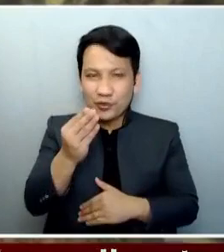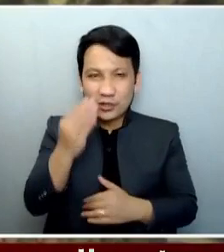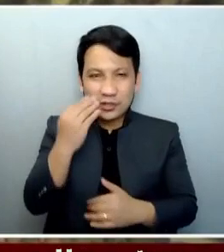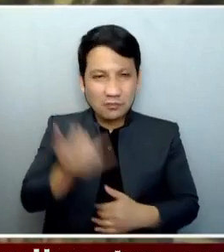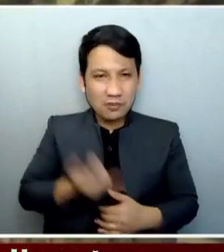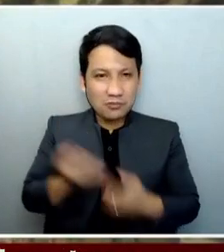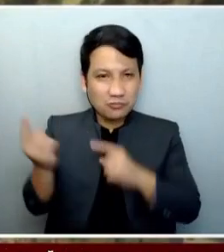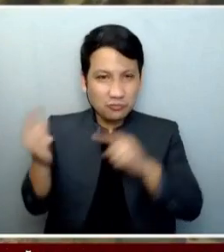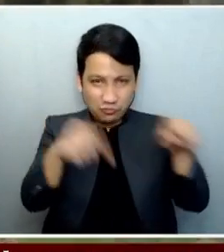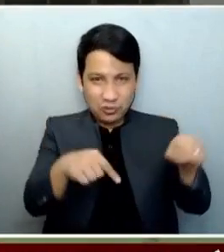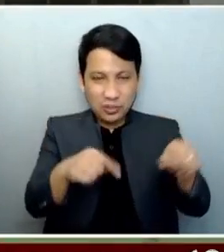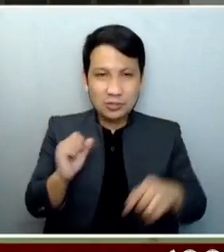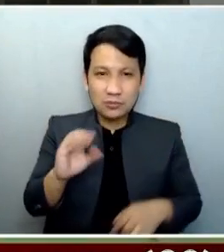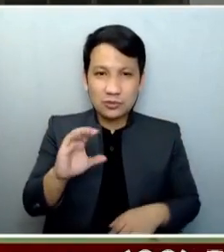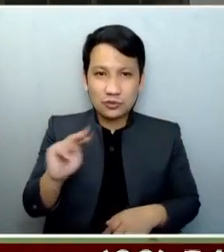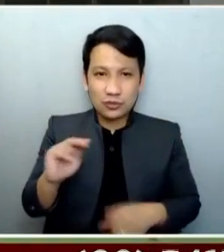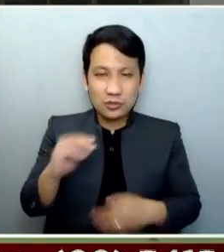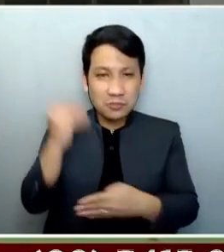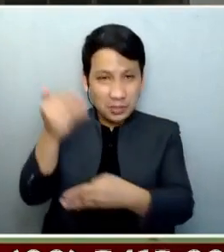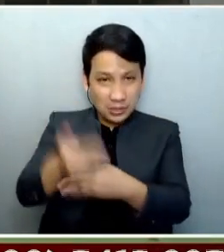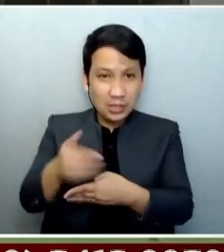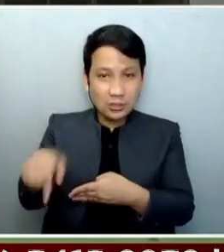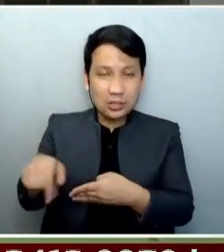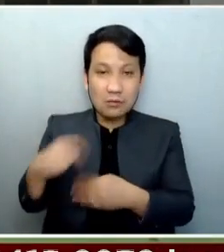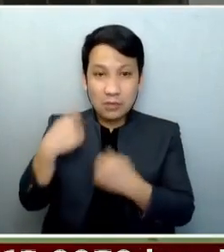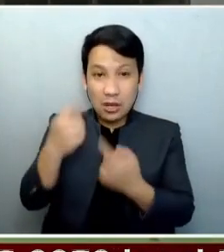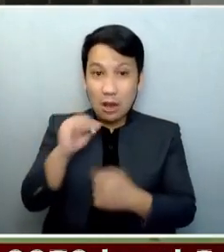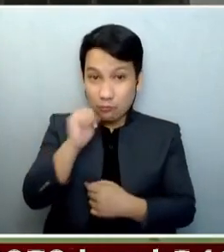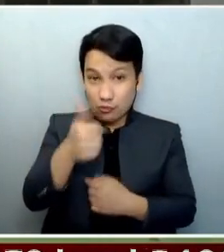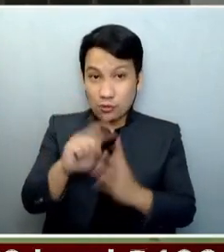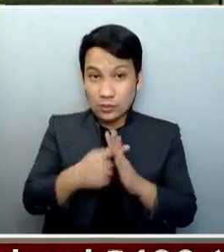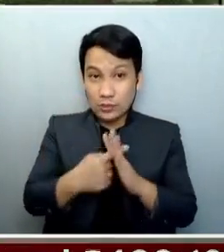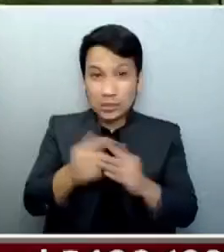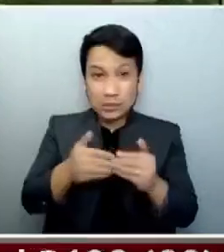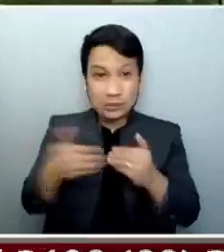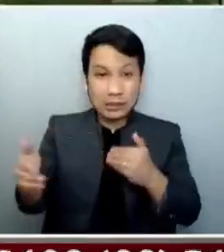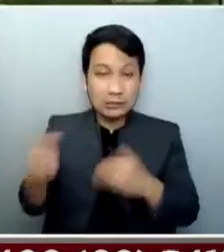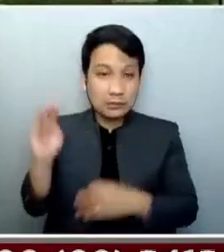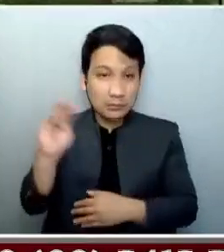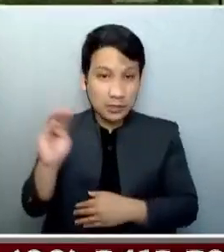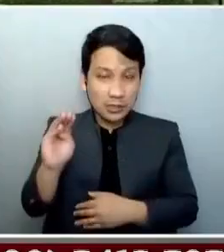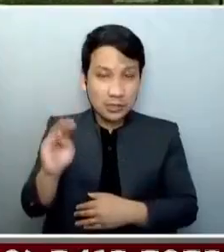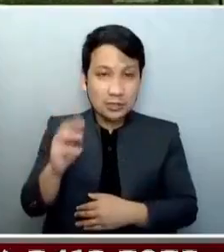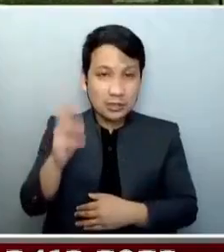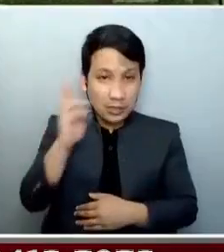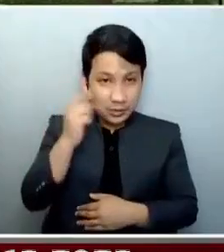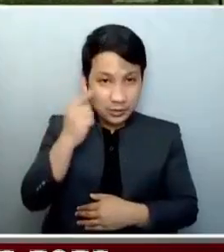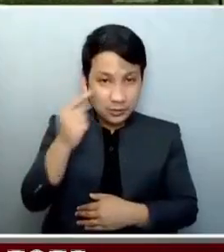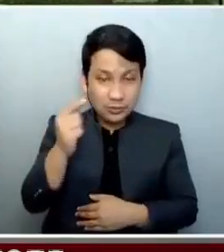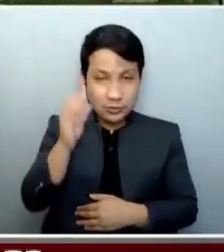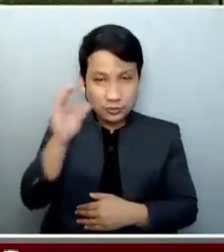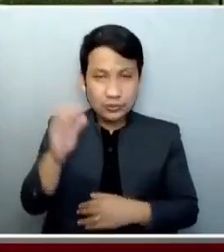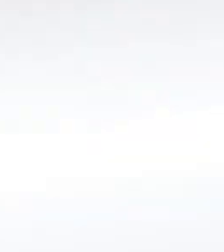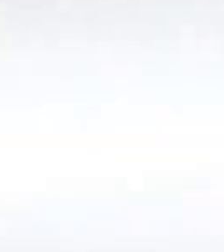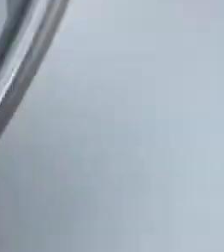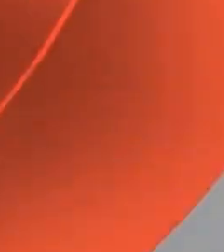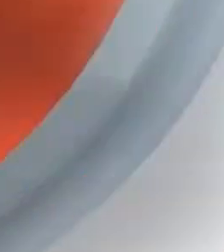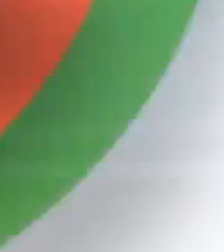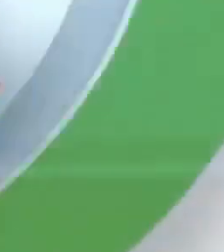SONA. Magla-lockdown na sa batasan pambansa simula bukas hanggang Lunes. RG Cruz, ABS-CBN News.